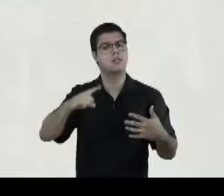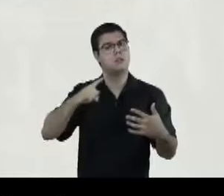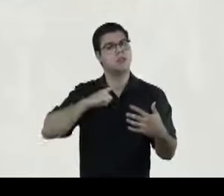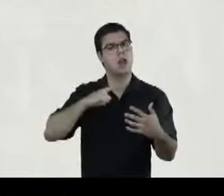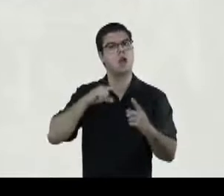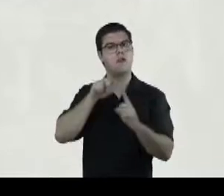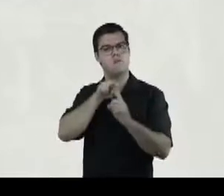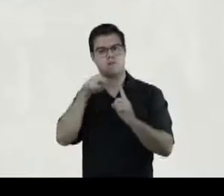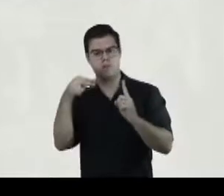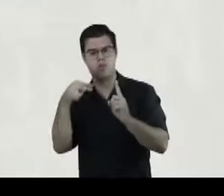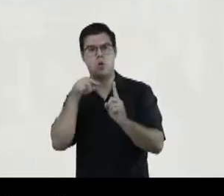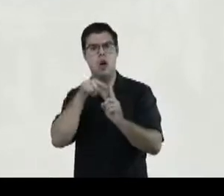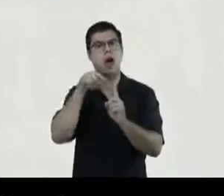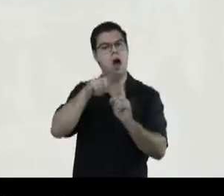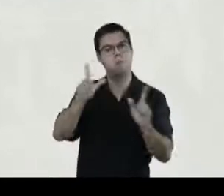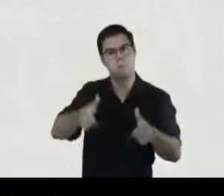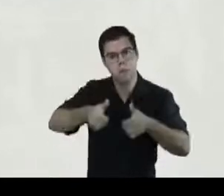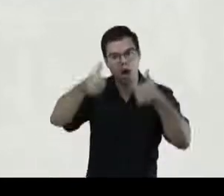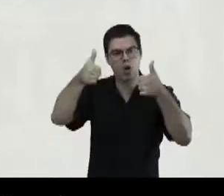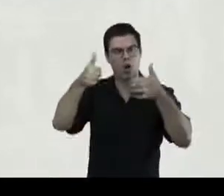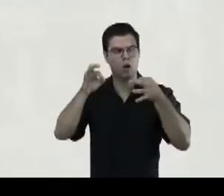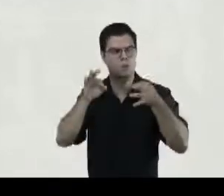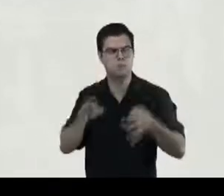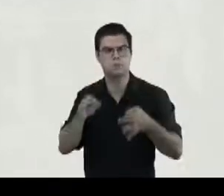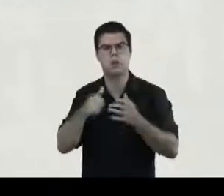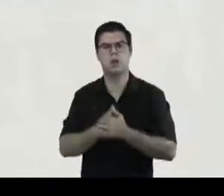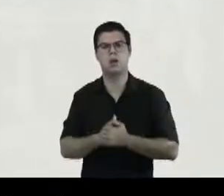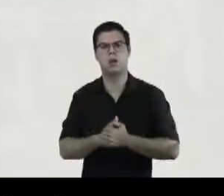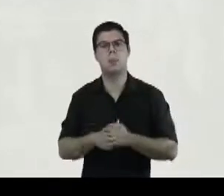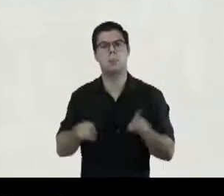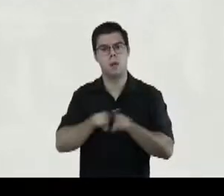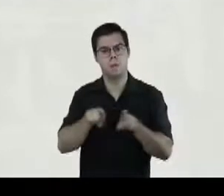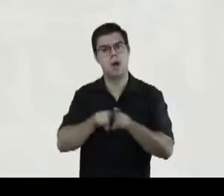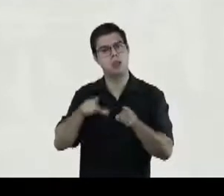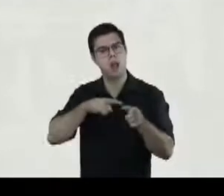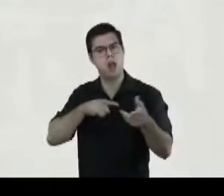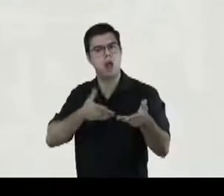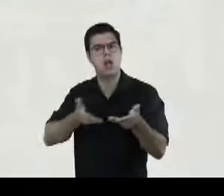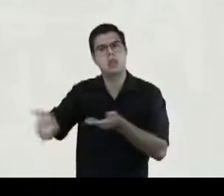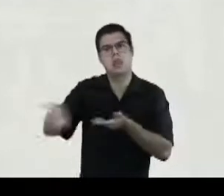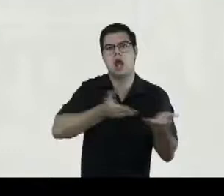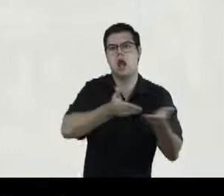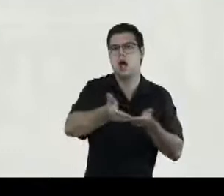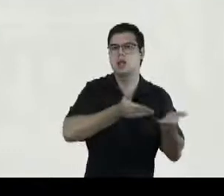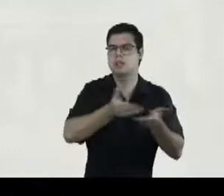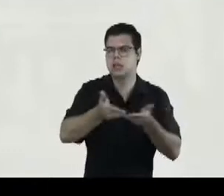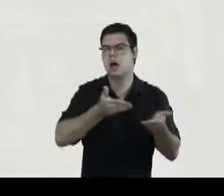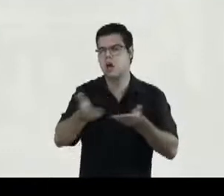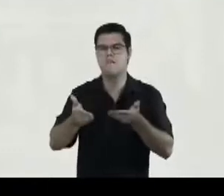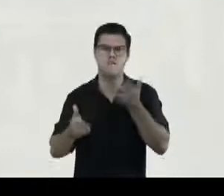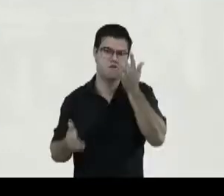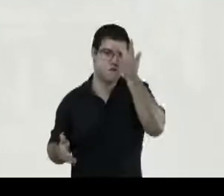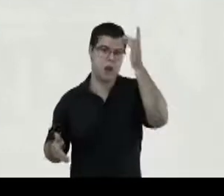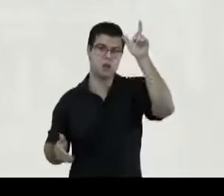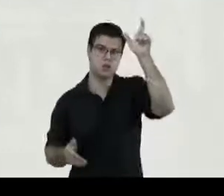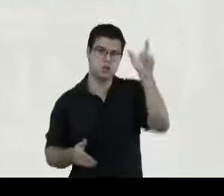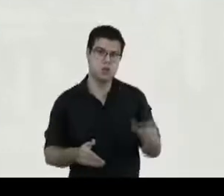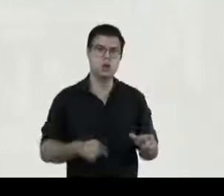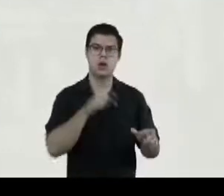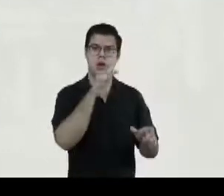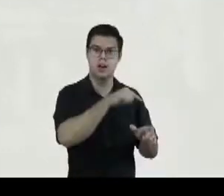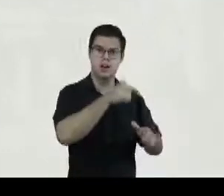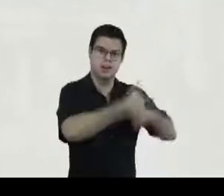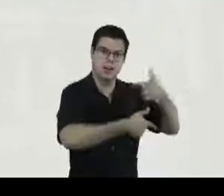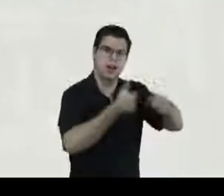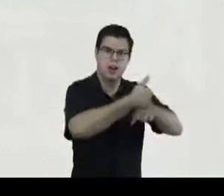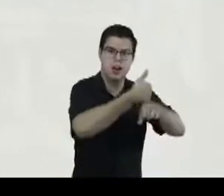certainement. Il y a des interactions plus faciles entre bibliographes et bibliothécaires. Le problème essentiel,